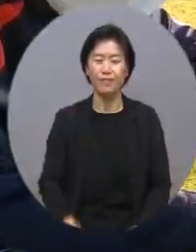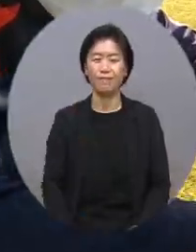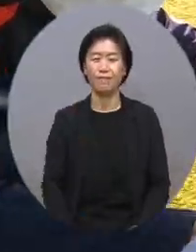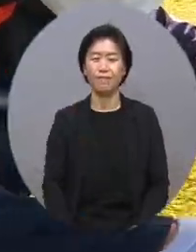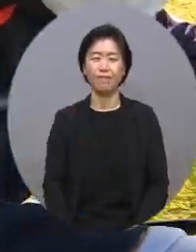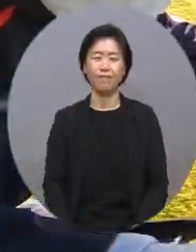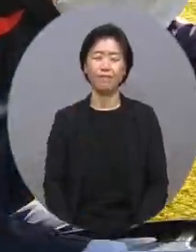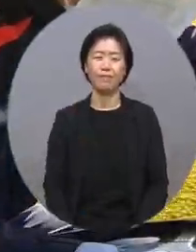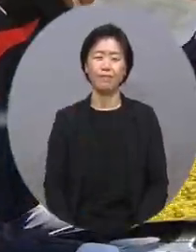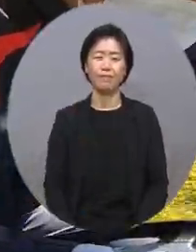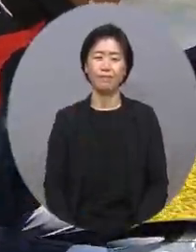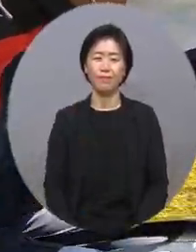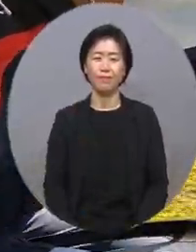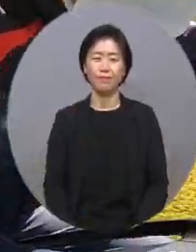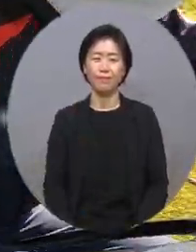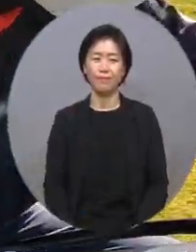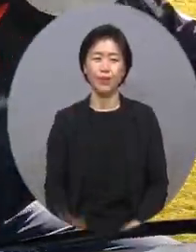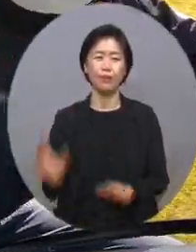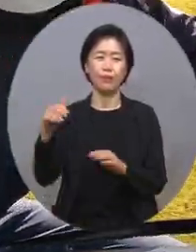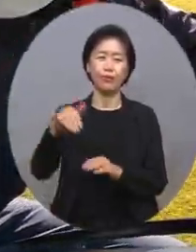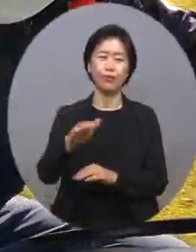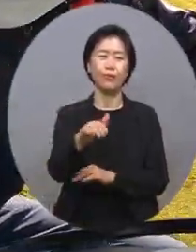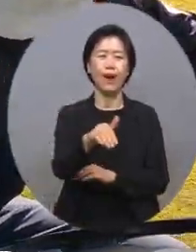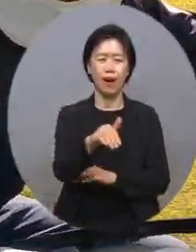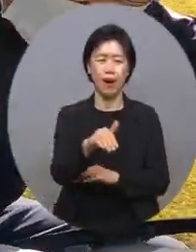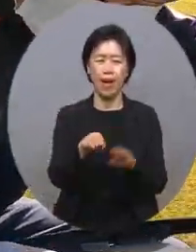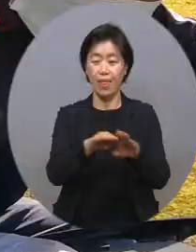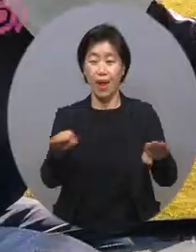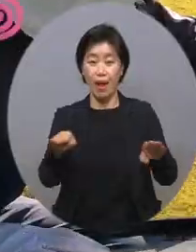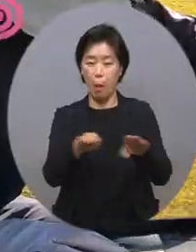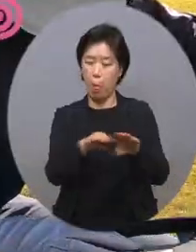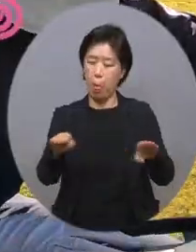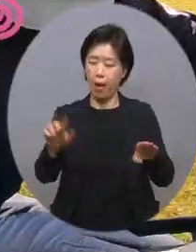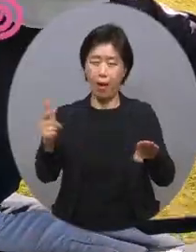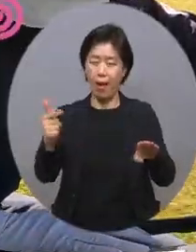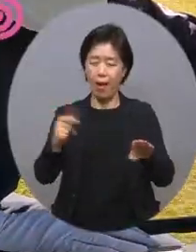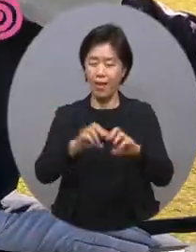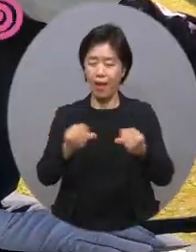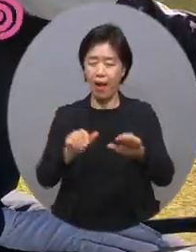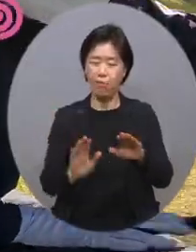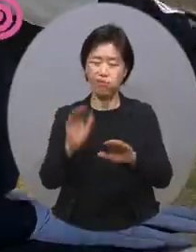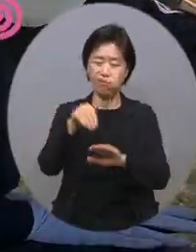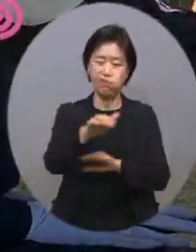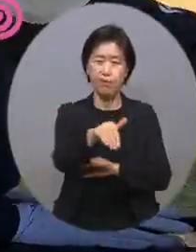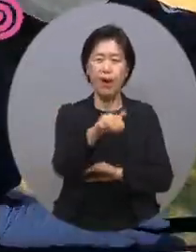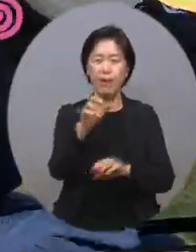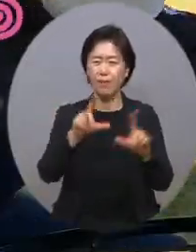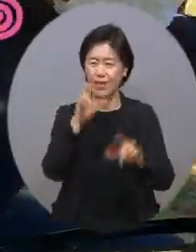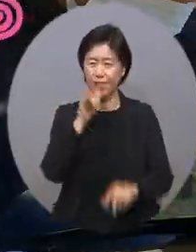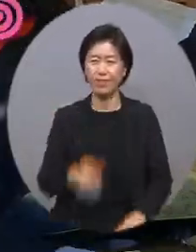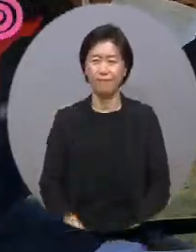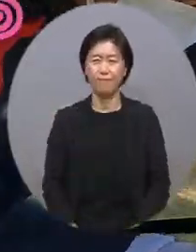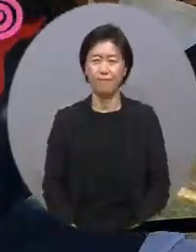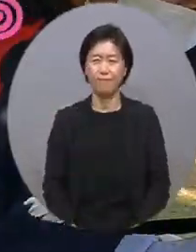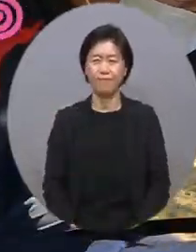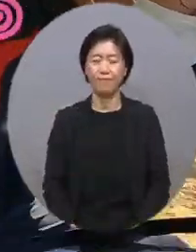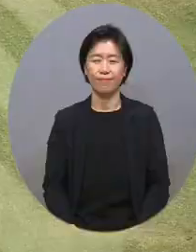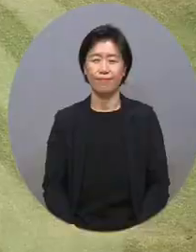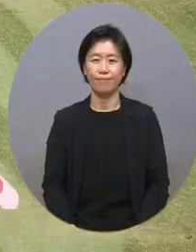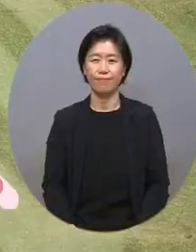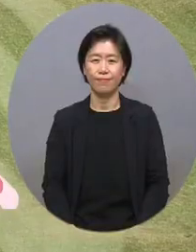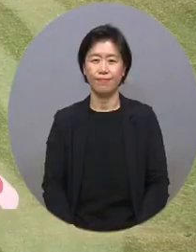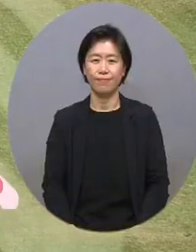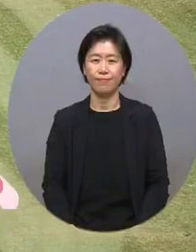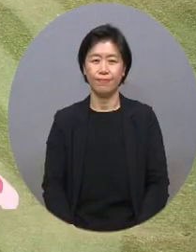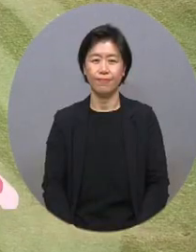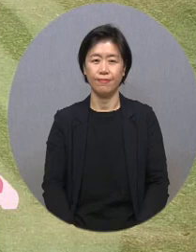네. 물결 물 웨이브 웨이브 아 웨이브 웨이브 다 하시잖아요 웨이브